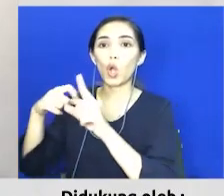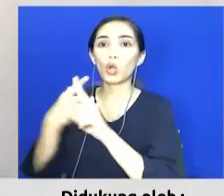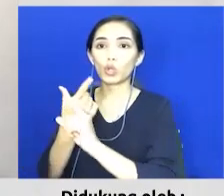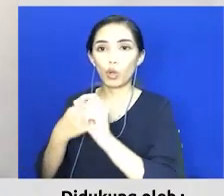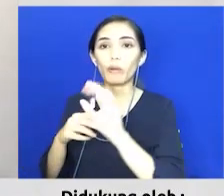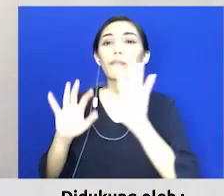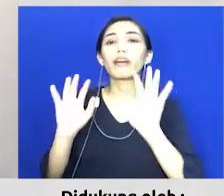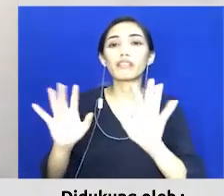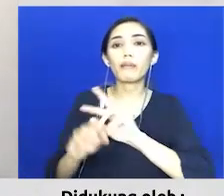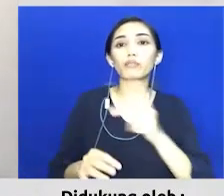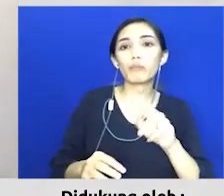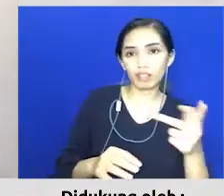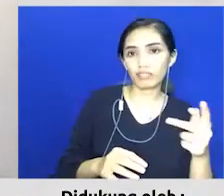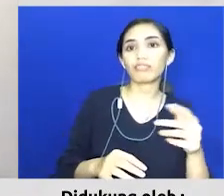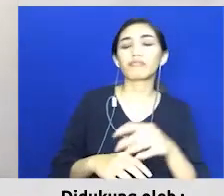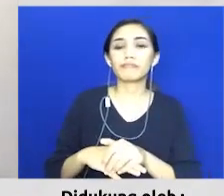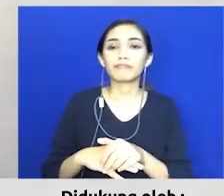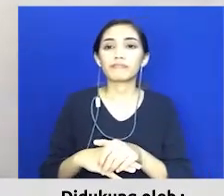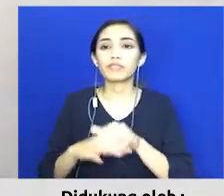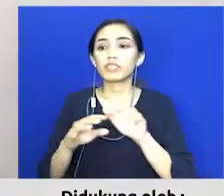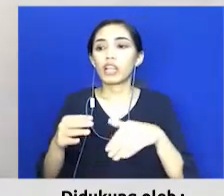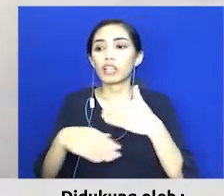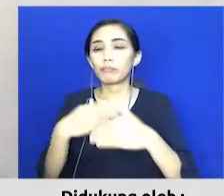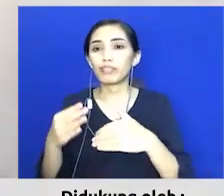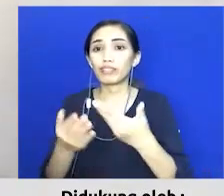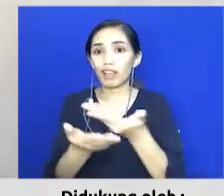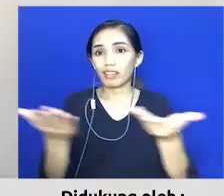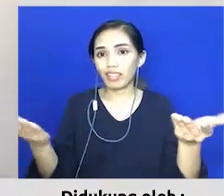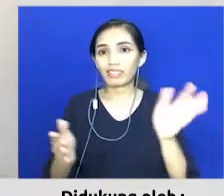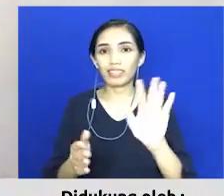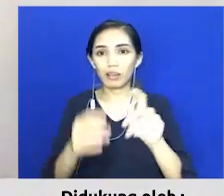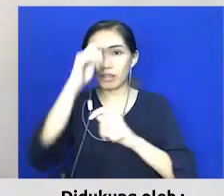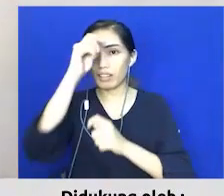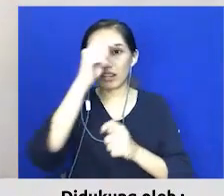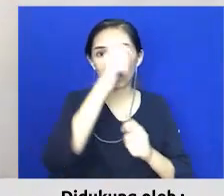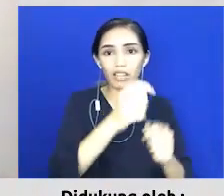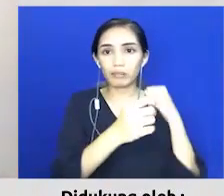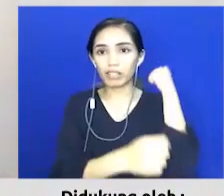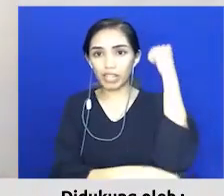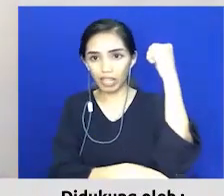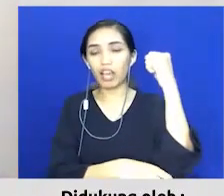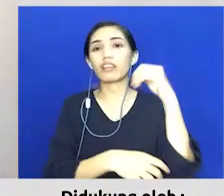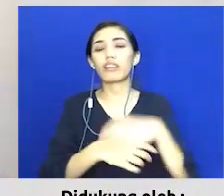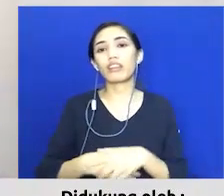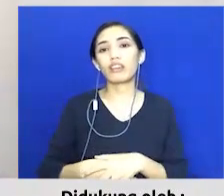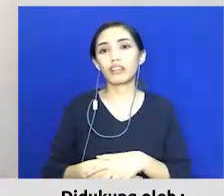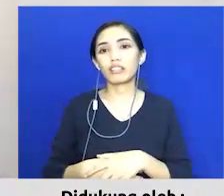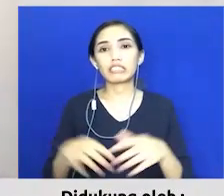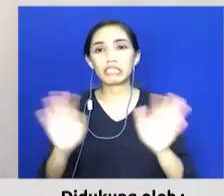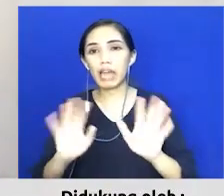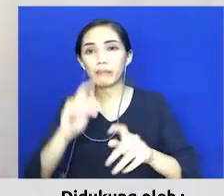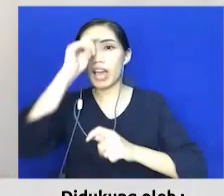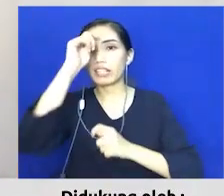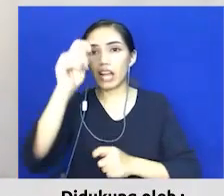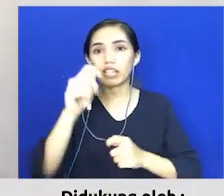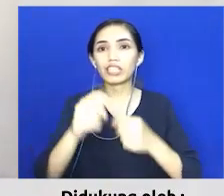hanya divisi kecil misalnya. Banyak perubahan. Nah, kemudian, tapi Anda tidak akan menghargai